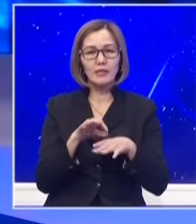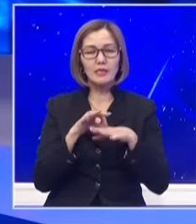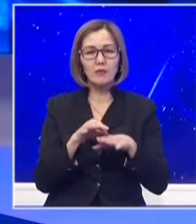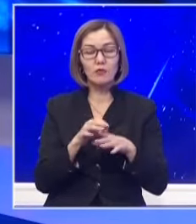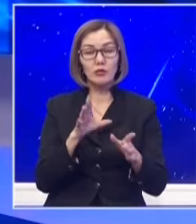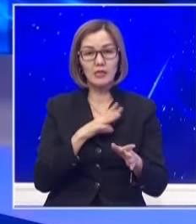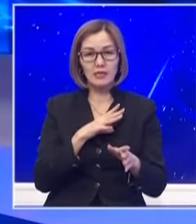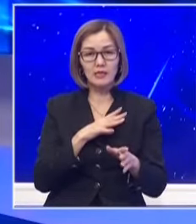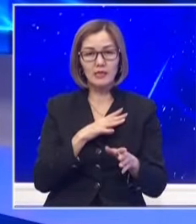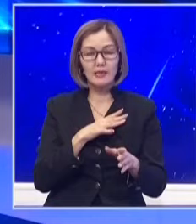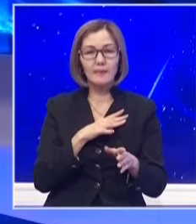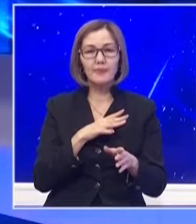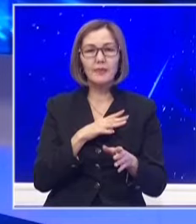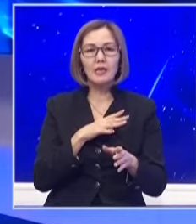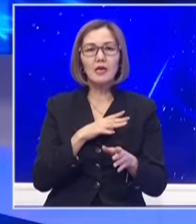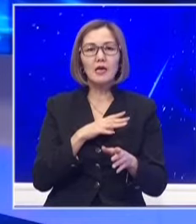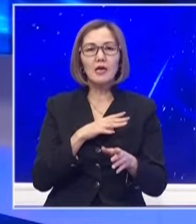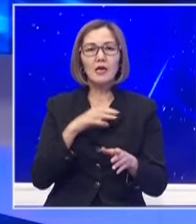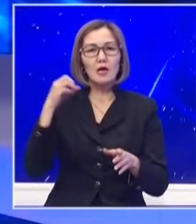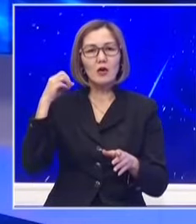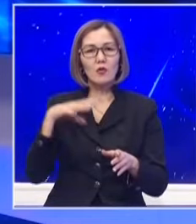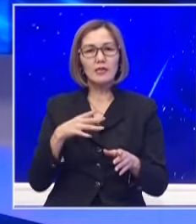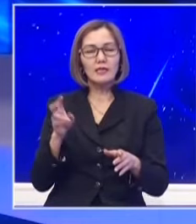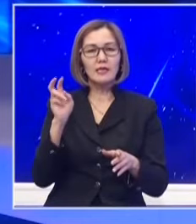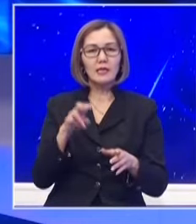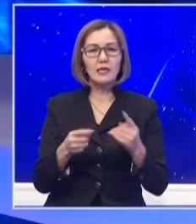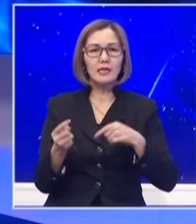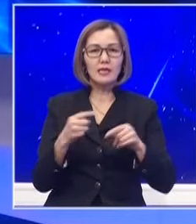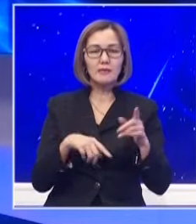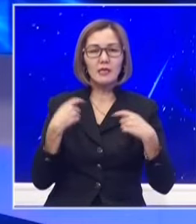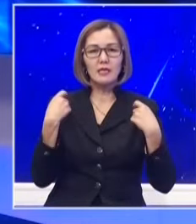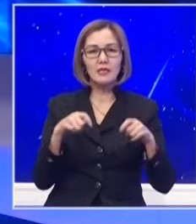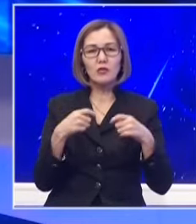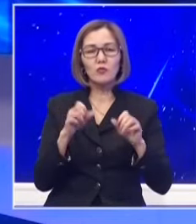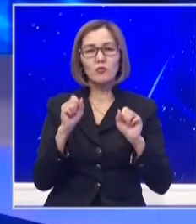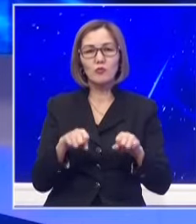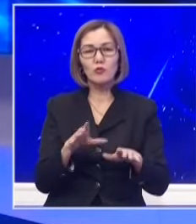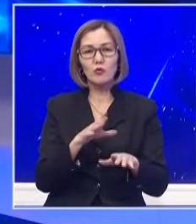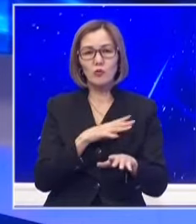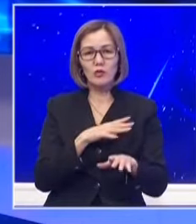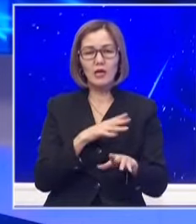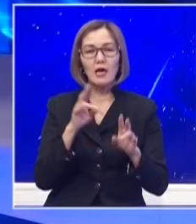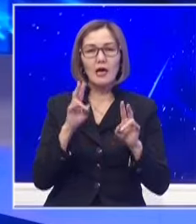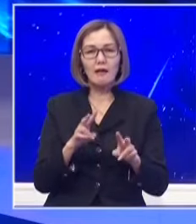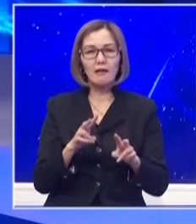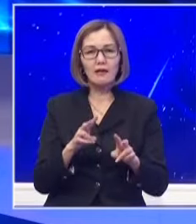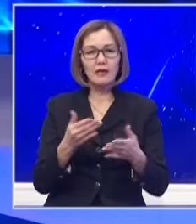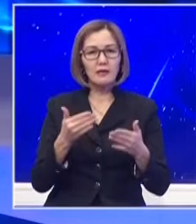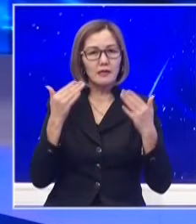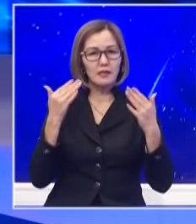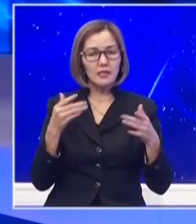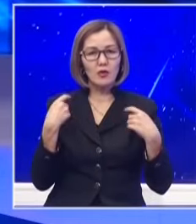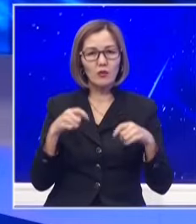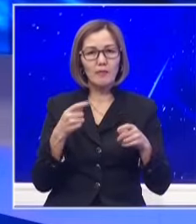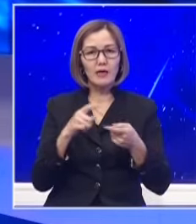мәселе бойынша кездескен еді. Белгілі болғаны, олардың Ауғанстаннан келген кәсіпкерлерге сату мүмкіндігі болды. Алайда неліктен